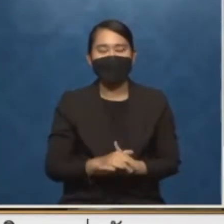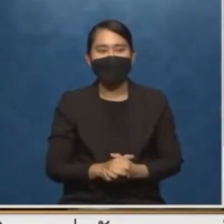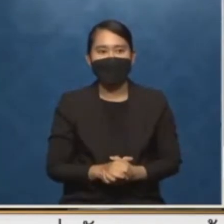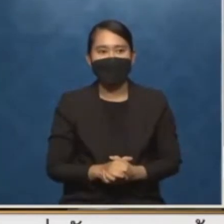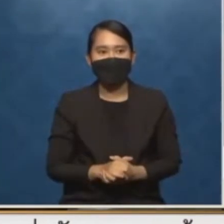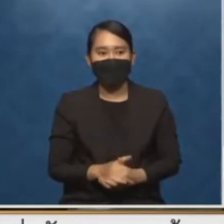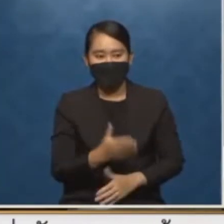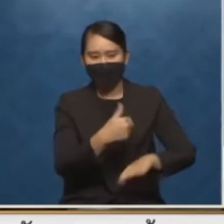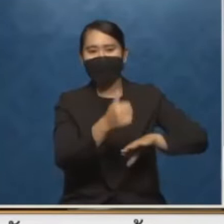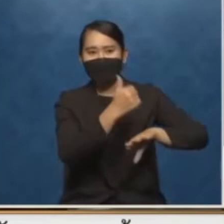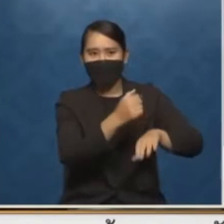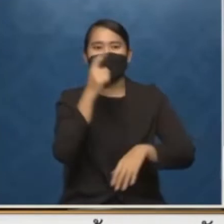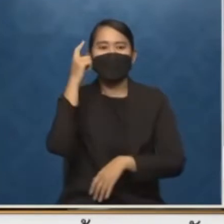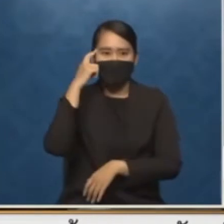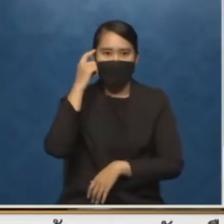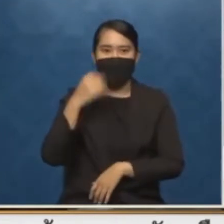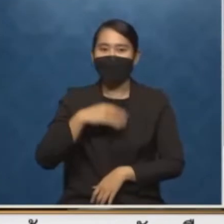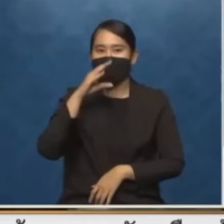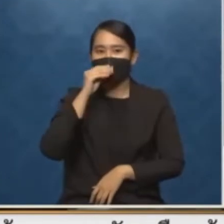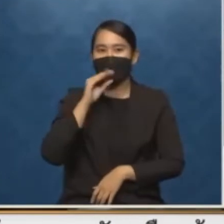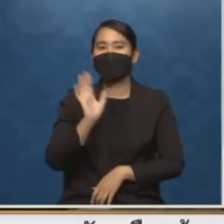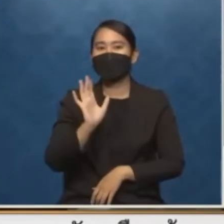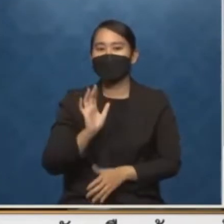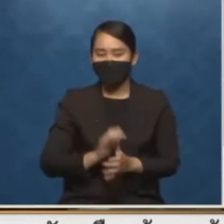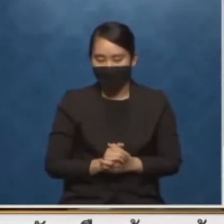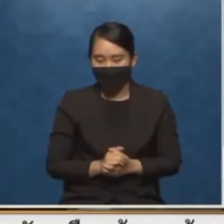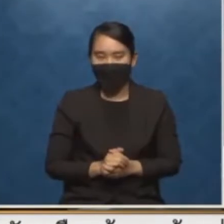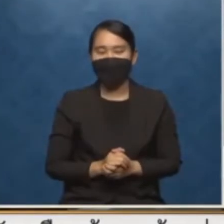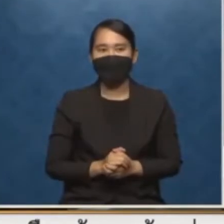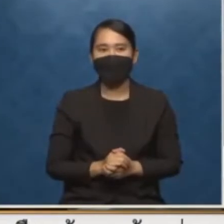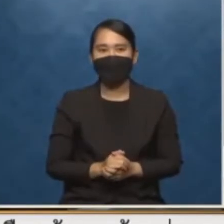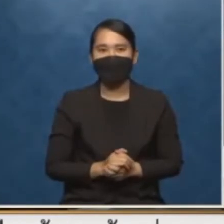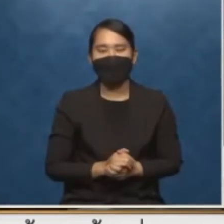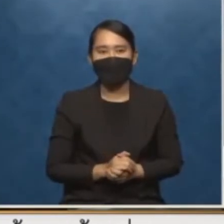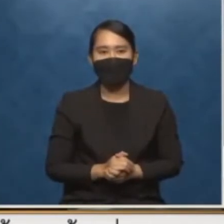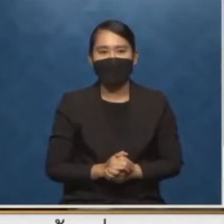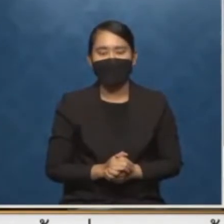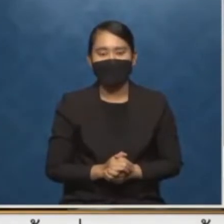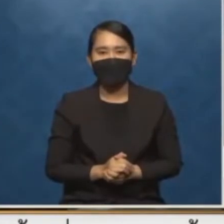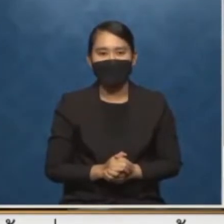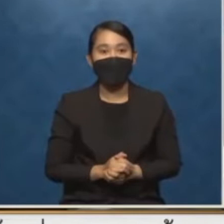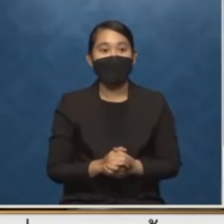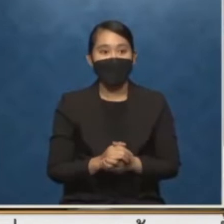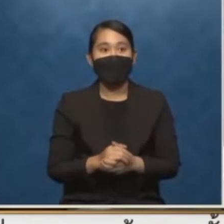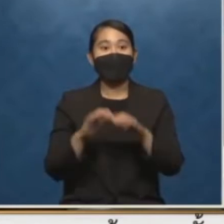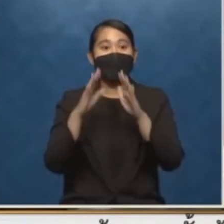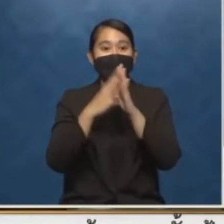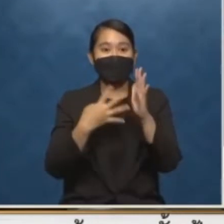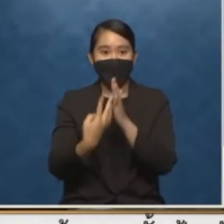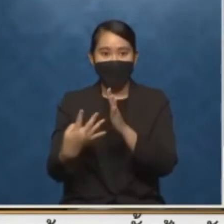จะมียอดอยู่แล้วผมไม่พูดแต่ประเด็นนั้นในประเด็นที่ว่าเนื่องจาก การเตรียมการที่จะตั้งวิทย